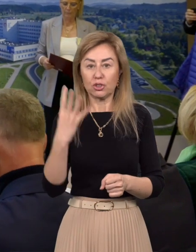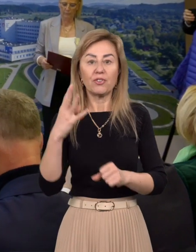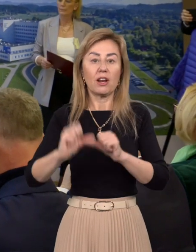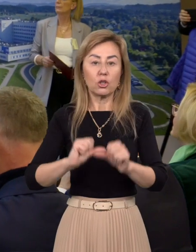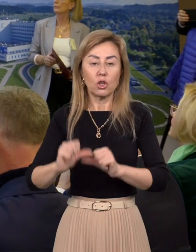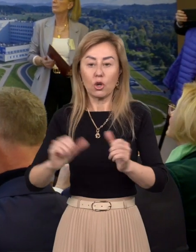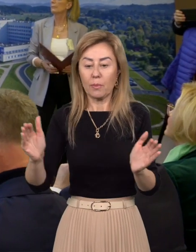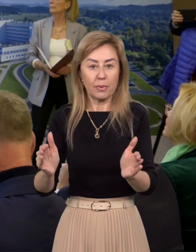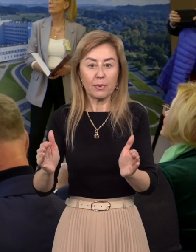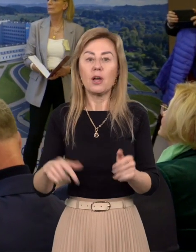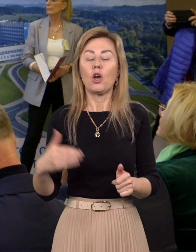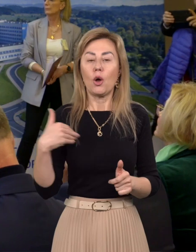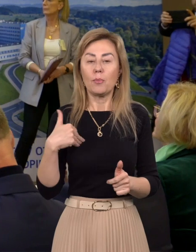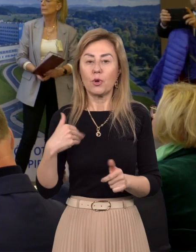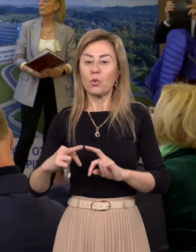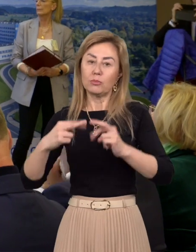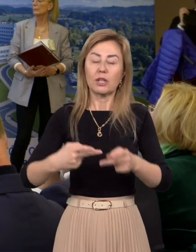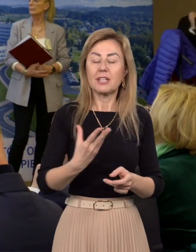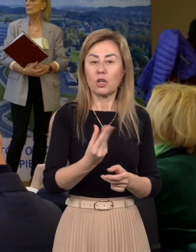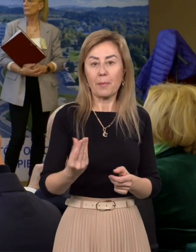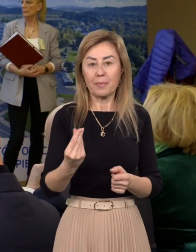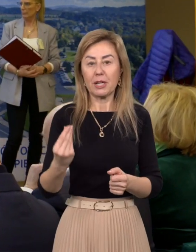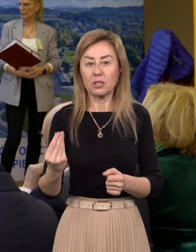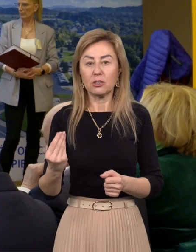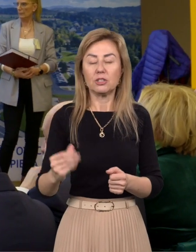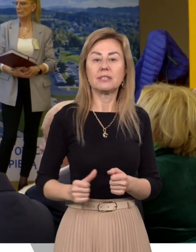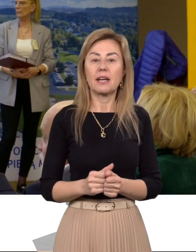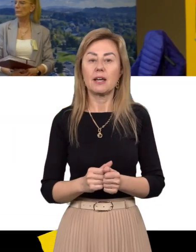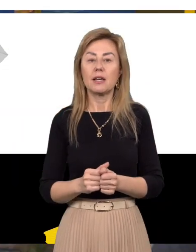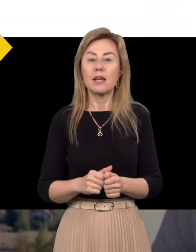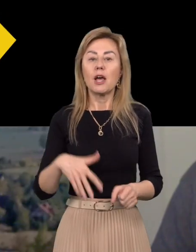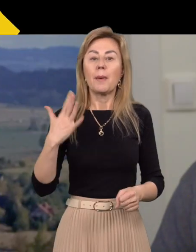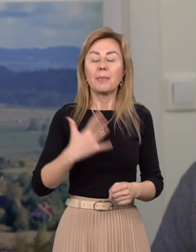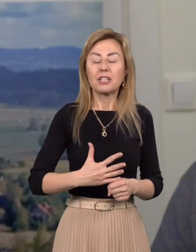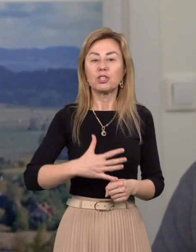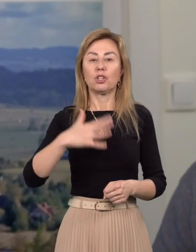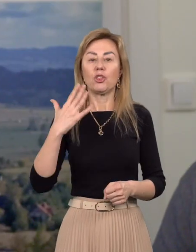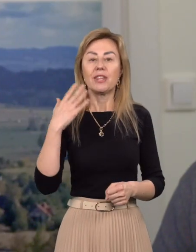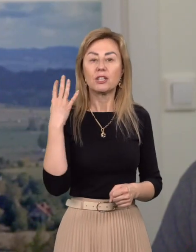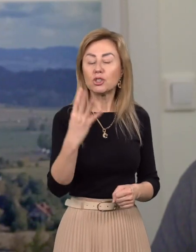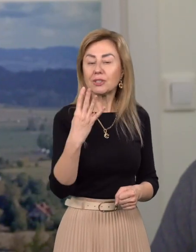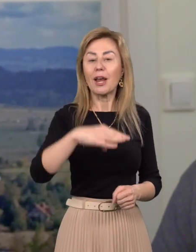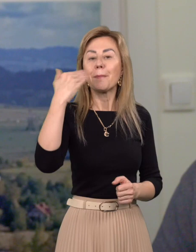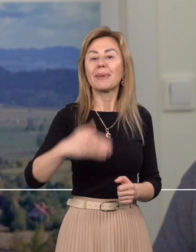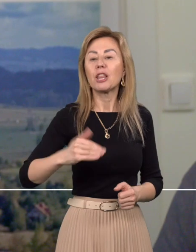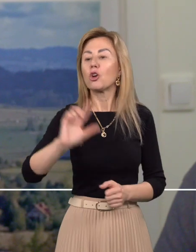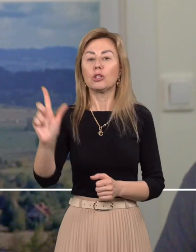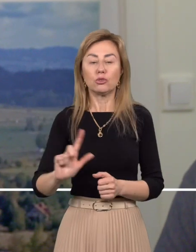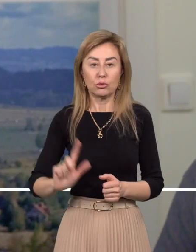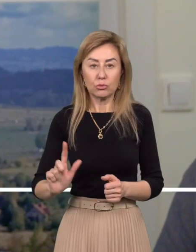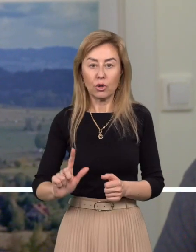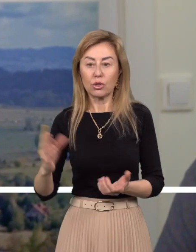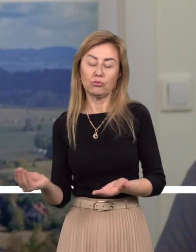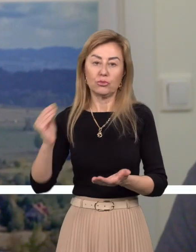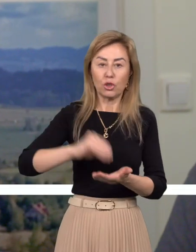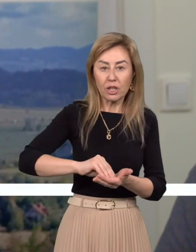2018-2024, dofinansowaliśmy szpital w wysokości 54 milionów złotych, z tego